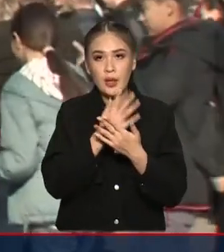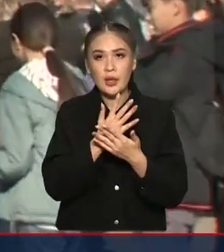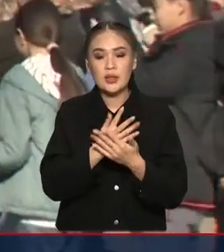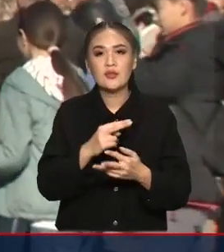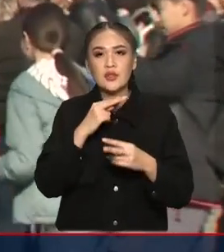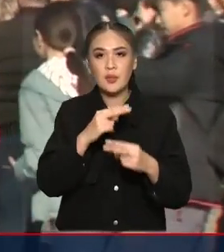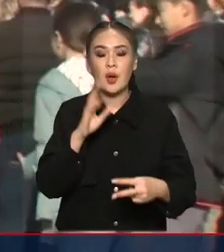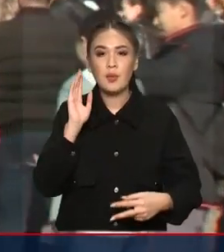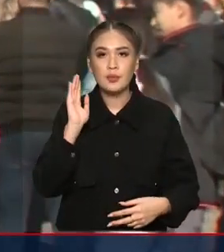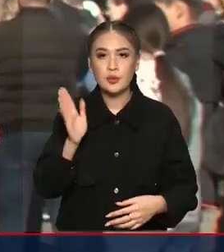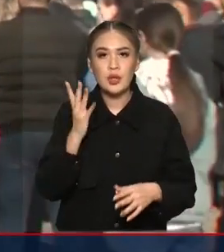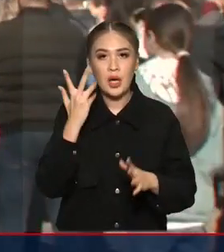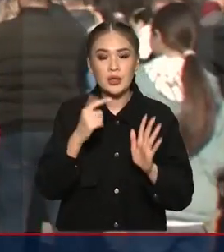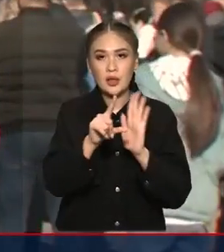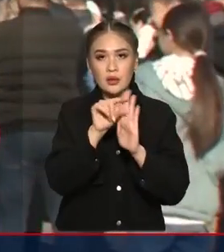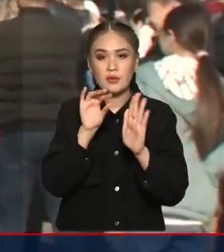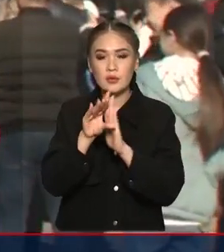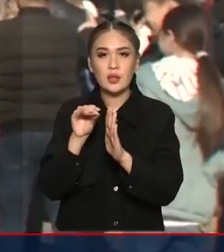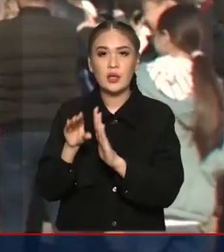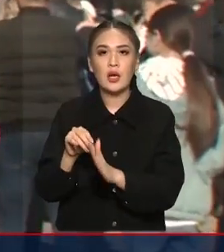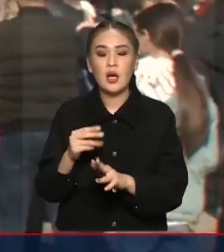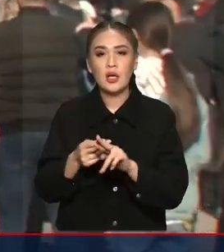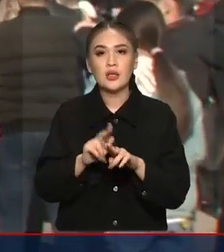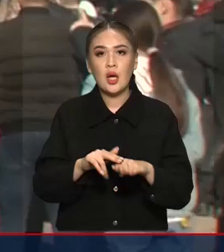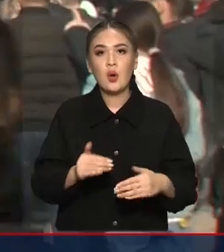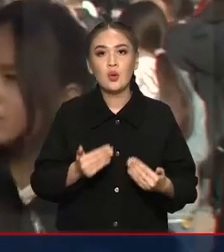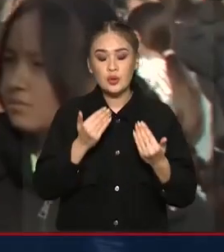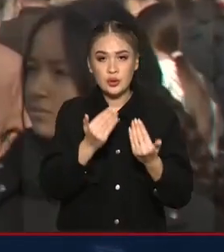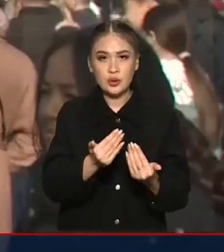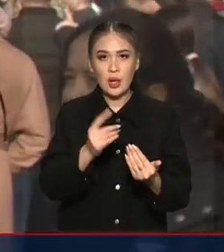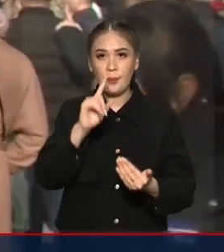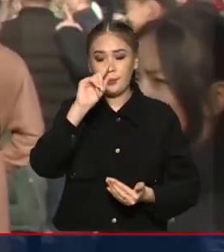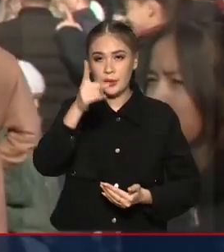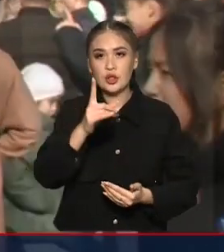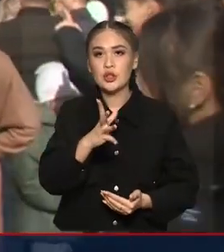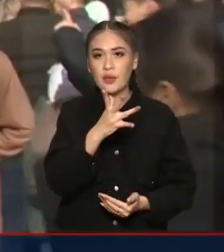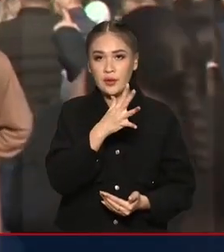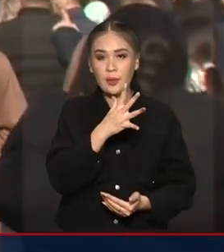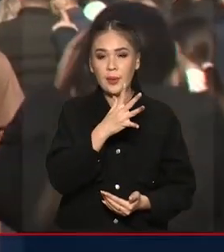беріледі іріктеген кезде. Олар осы бір жыл ішінде